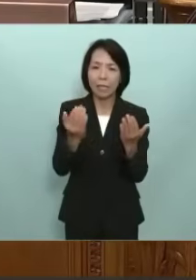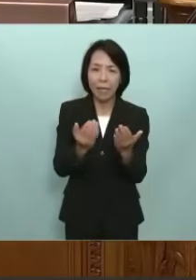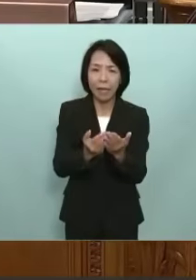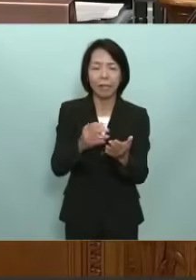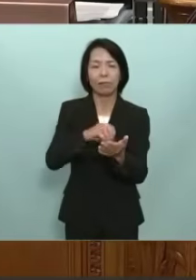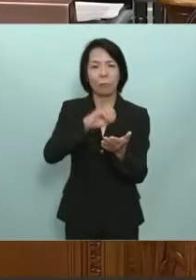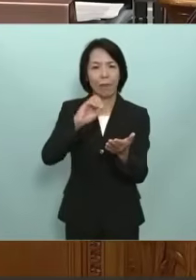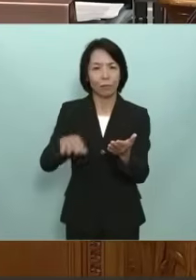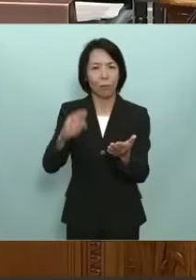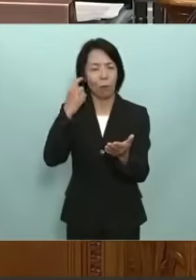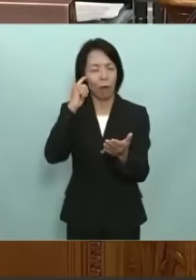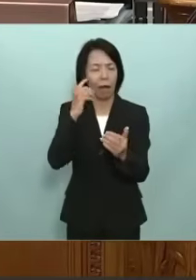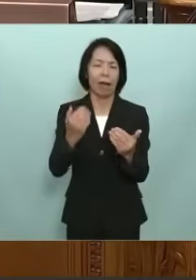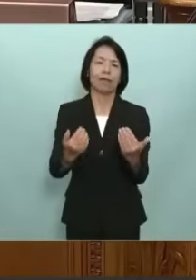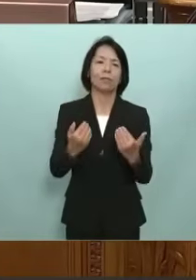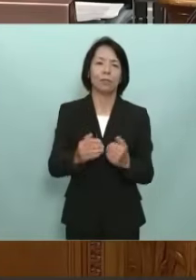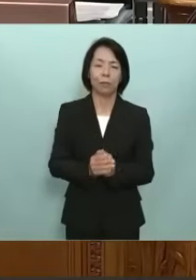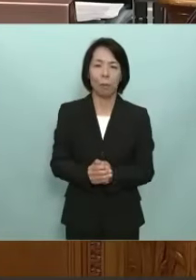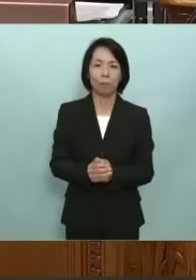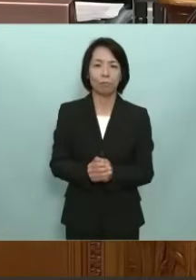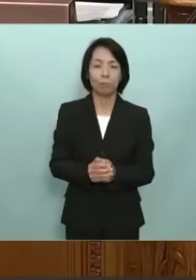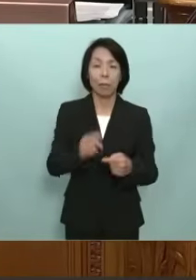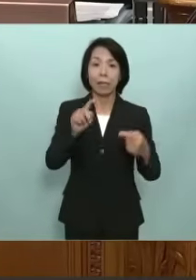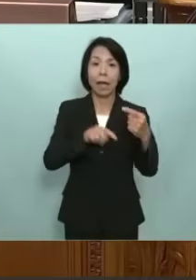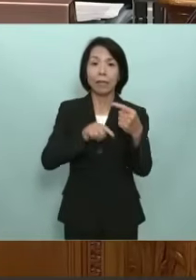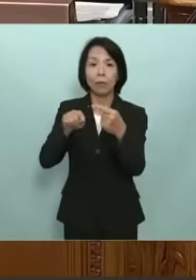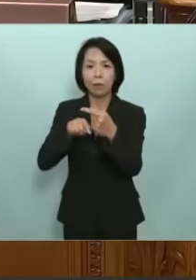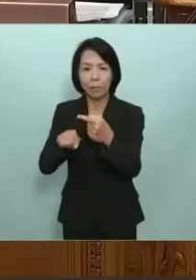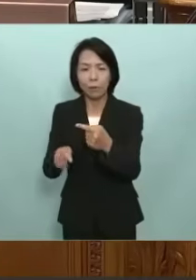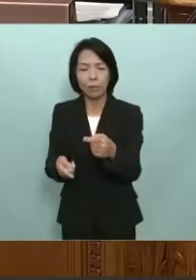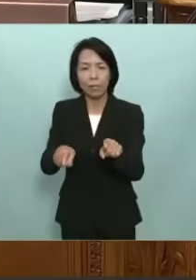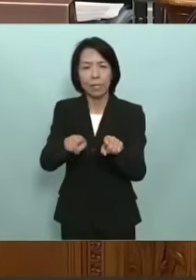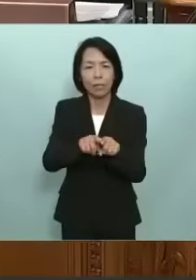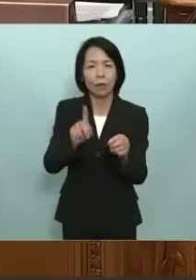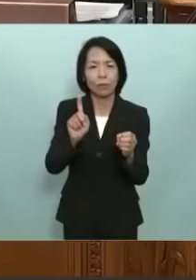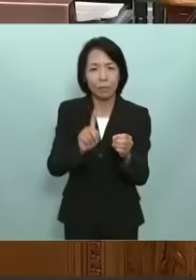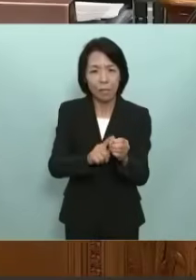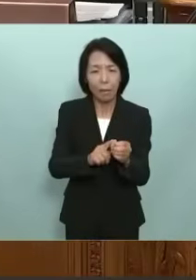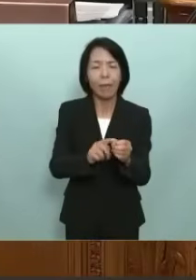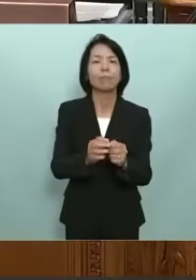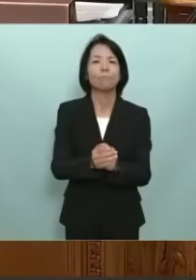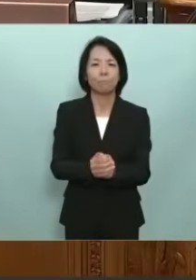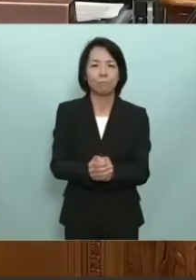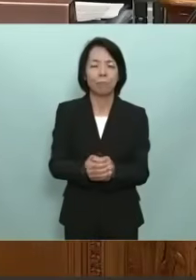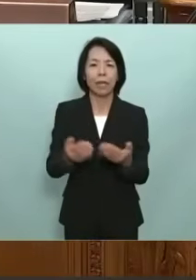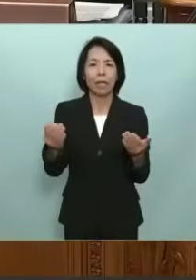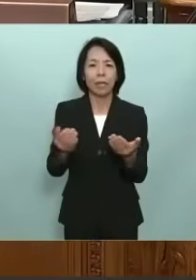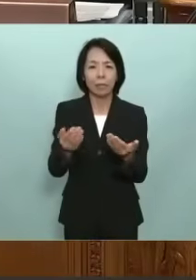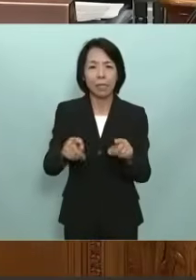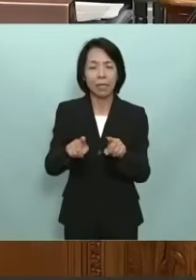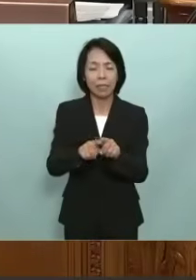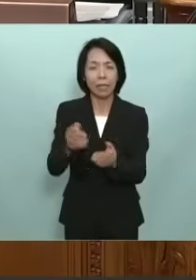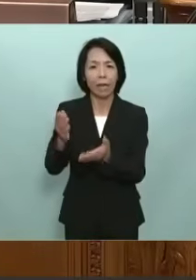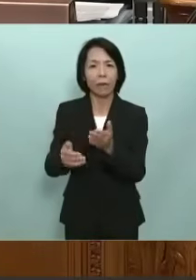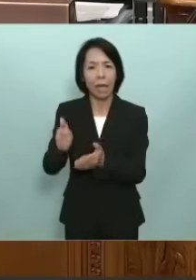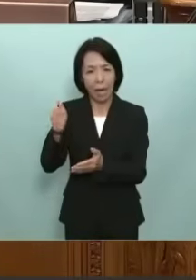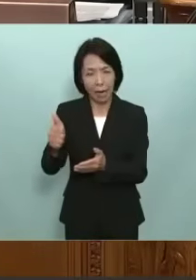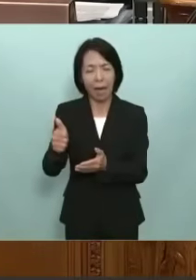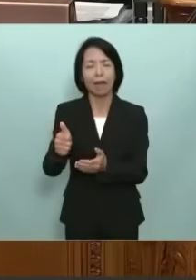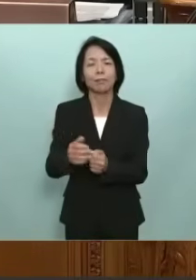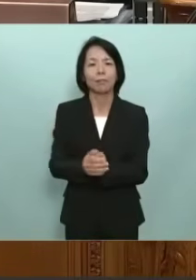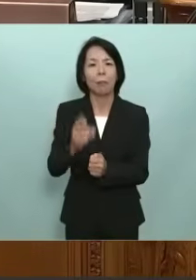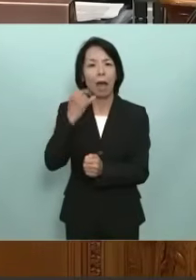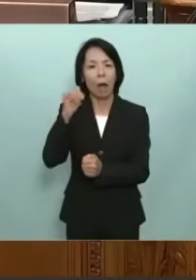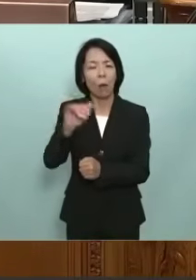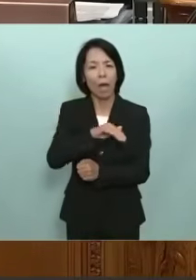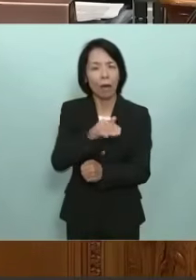ですまた1人1人に寄り添うためビジネスケアラーダブルケアラーを支援する対策を推進